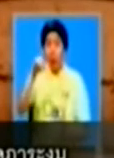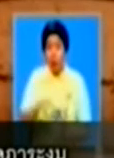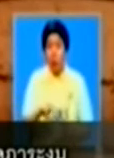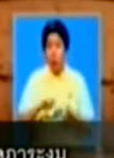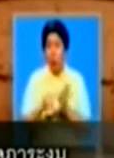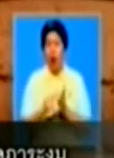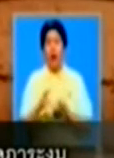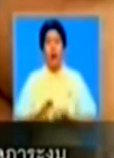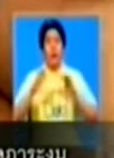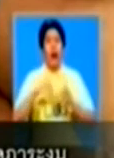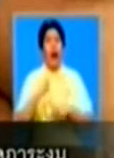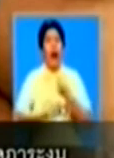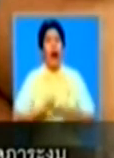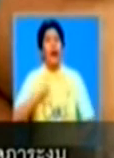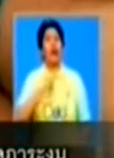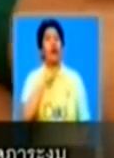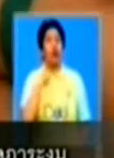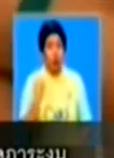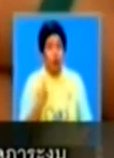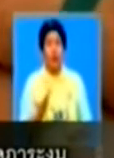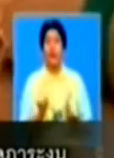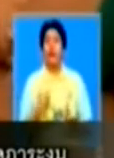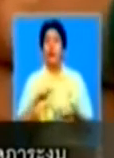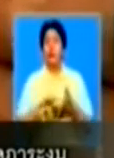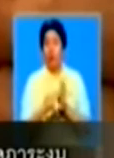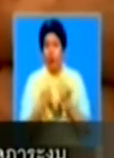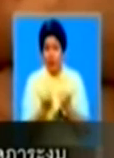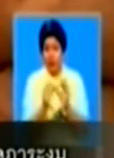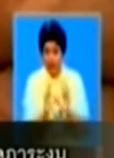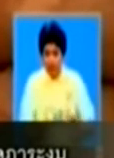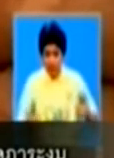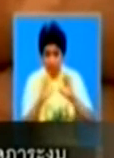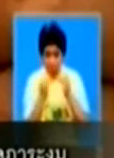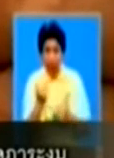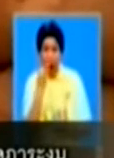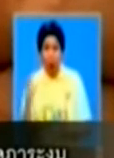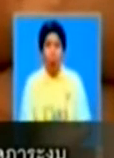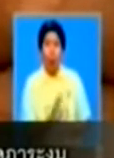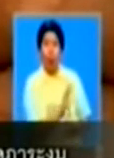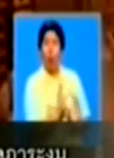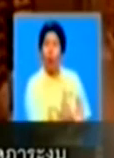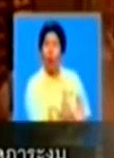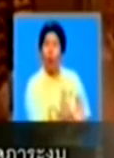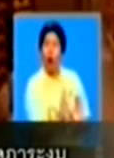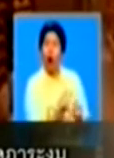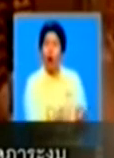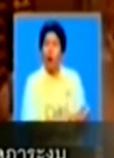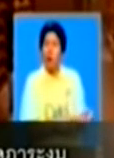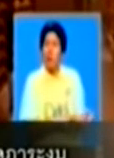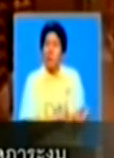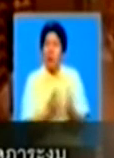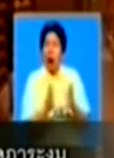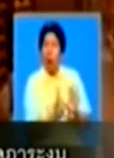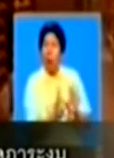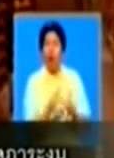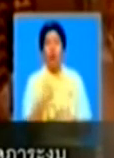สนใจถ้าจำหน่ายในราคาต่ำเกินไปก็กลายเป็นว่ารัฐบาลเนี่ยขายข้าวในราคาต่ำแล้วมันก็ขาดทุนแต่ปัญหาสำคัญคือจะต้องพิจารณาเป็นอัน